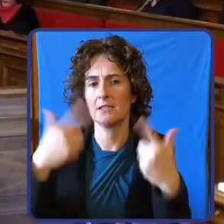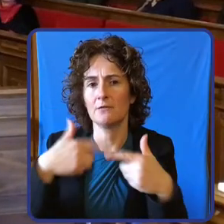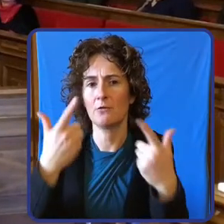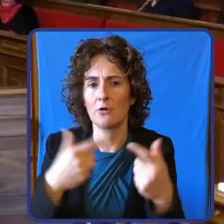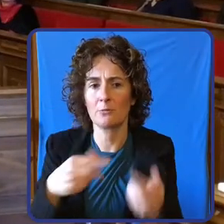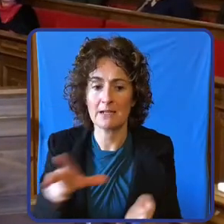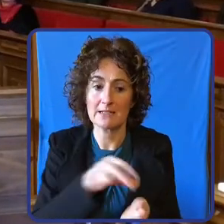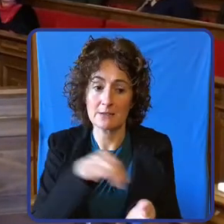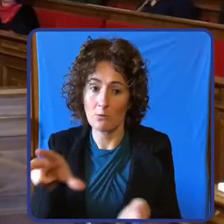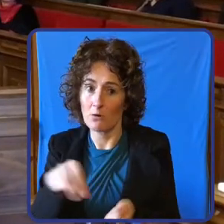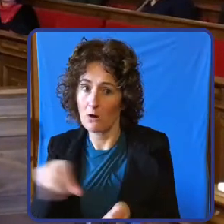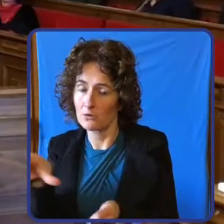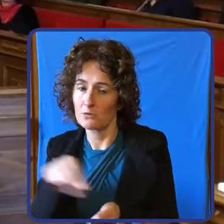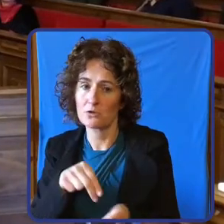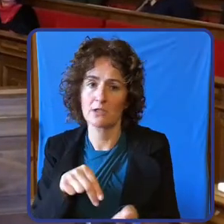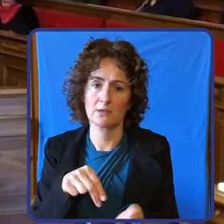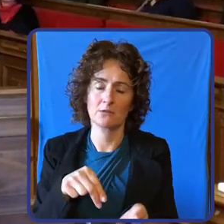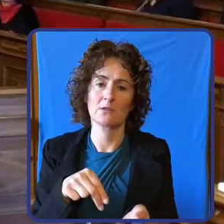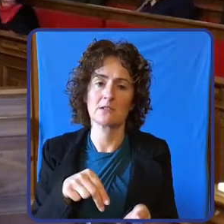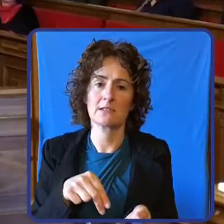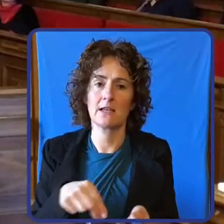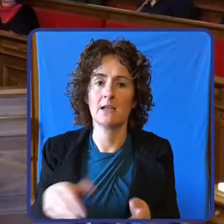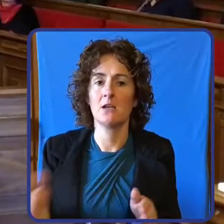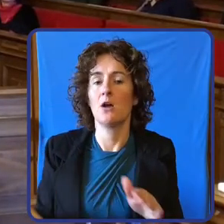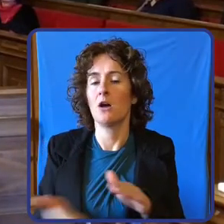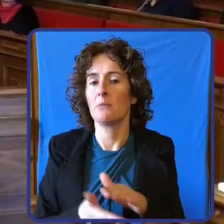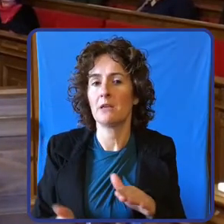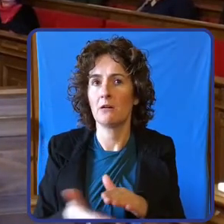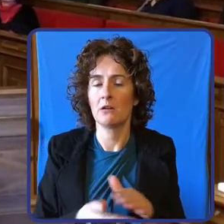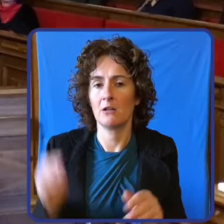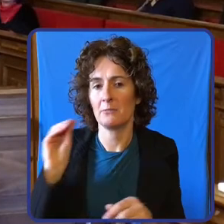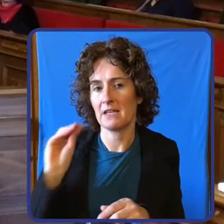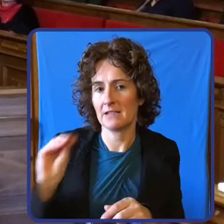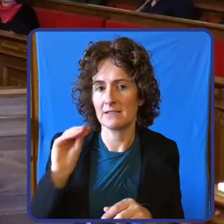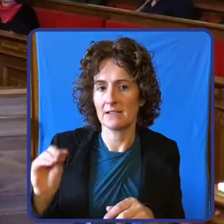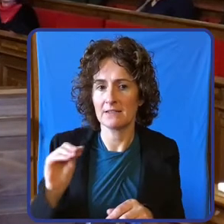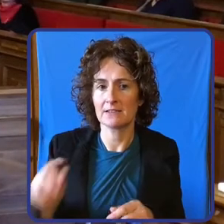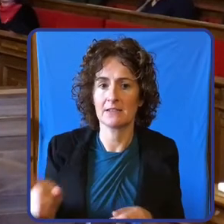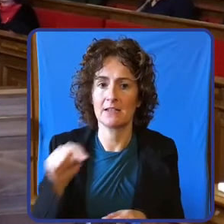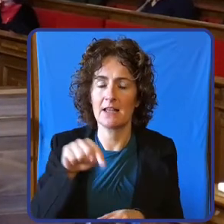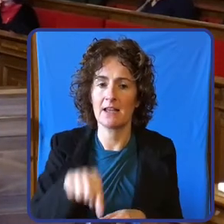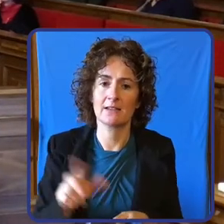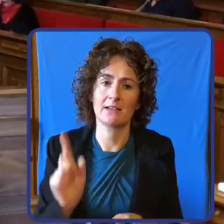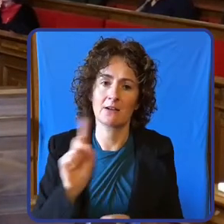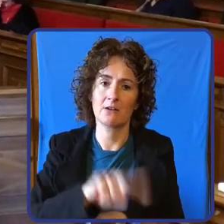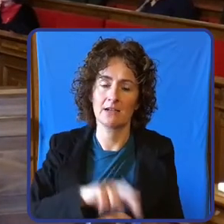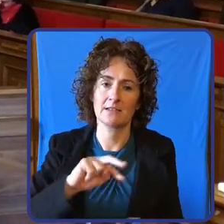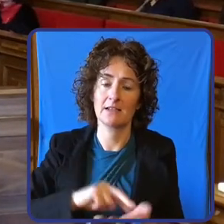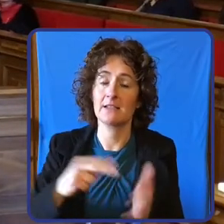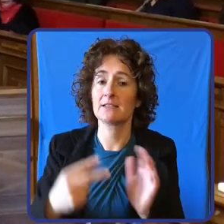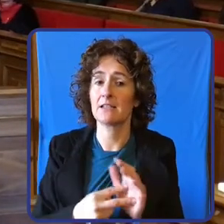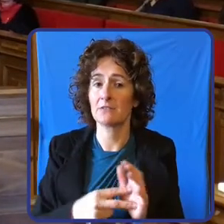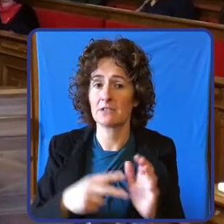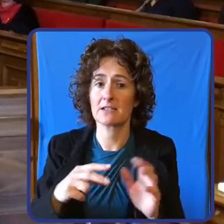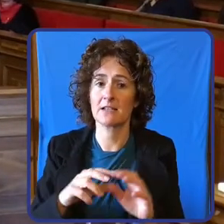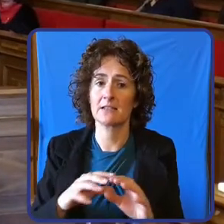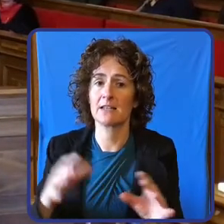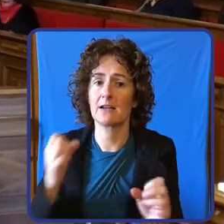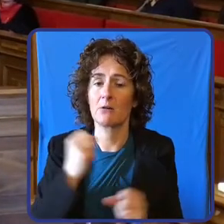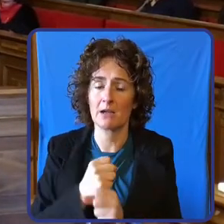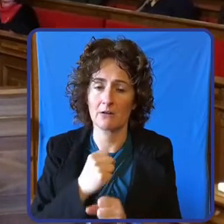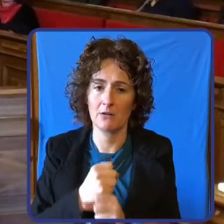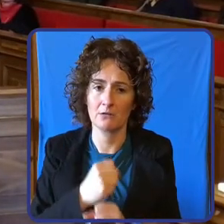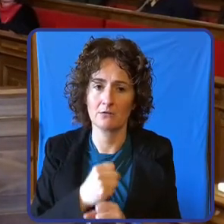információkat gyűjtsenek össze, ami alapját képezheti ennek a rendelettervezetnek az összeállításához.